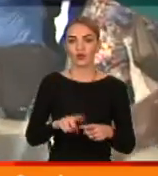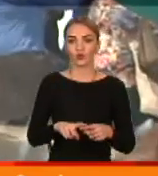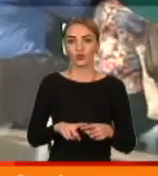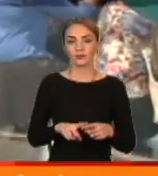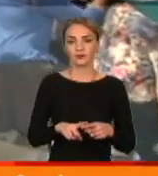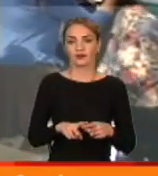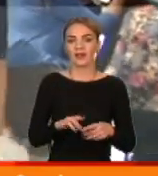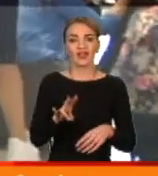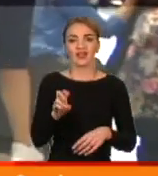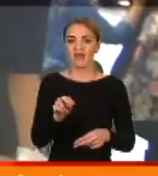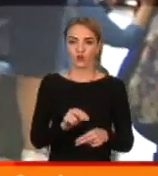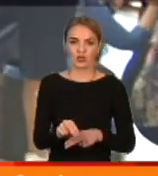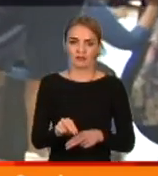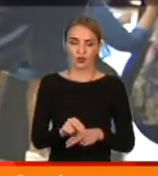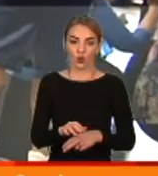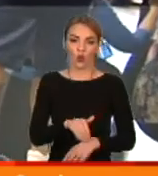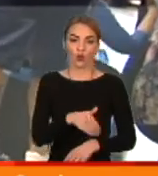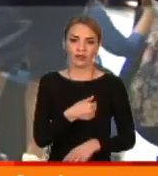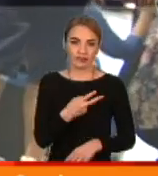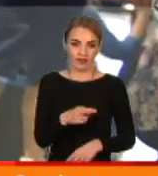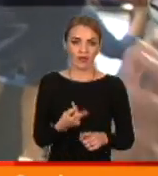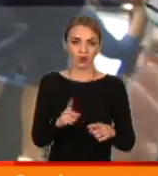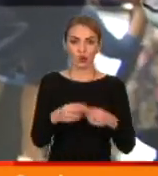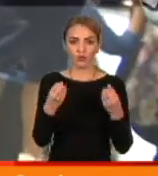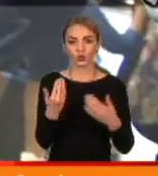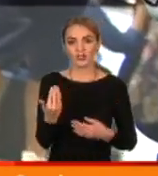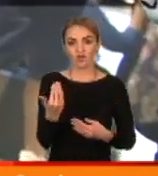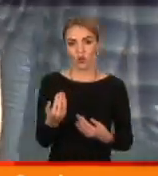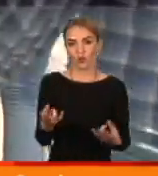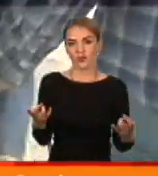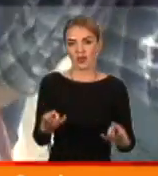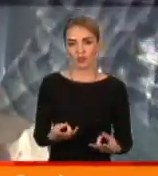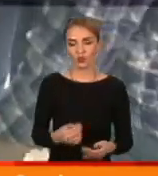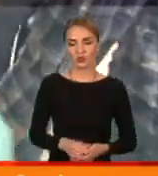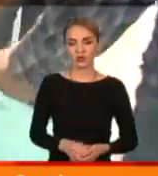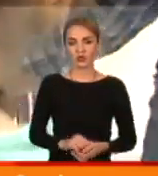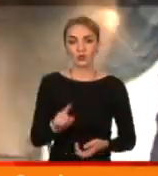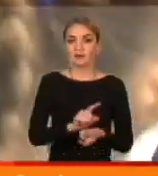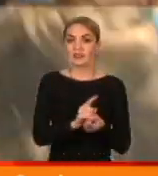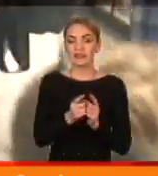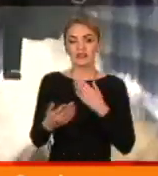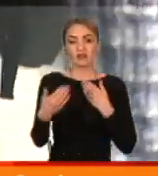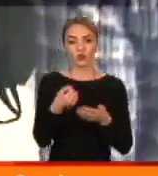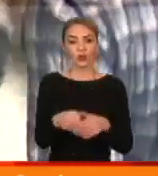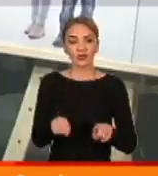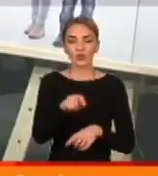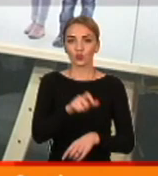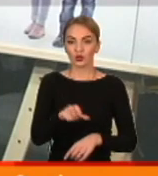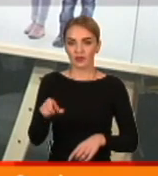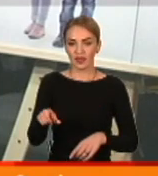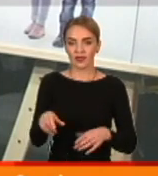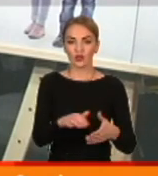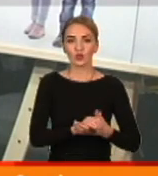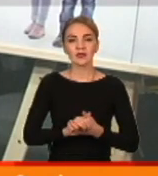невоспитаність, хоча на самом деле це просто його потребність. Щоб змінити ставлення до таких людей,